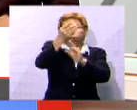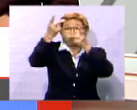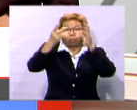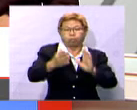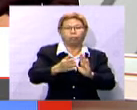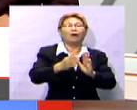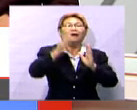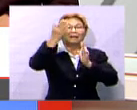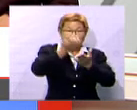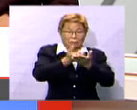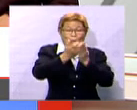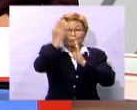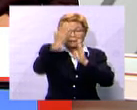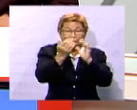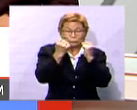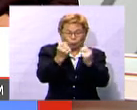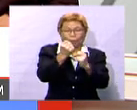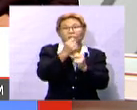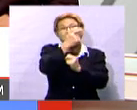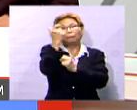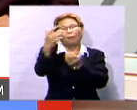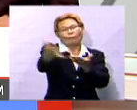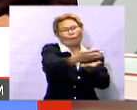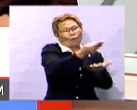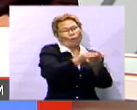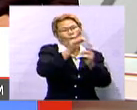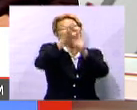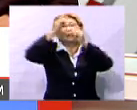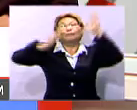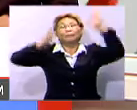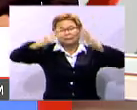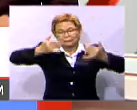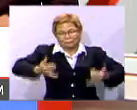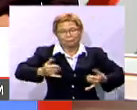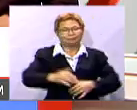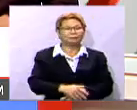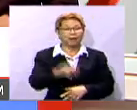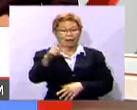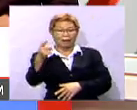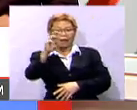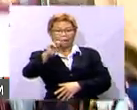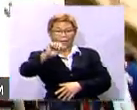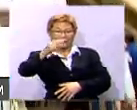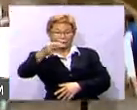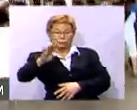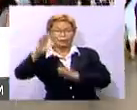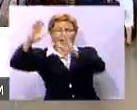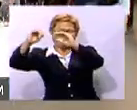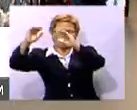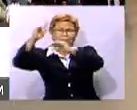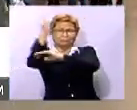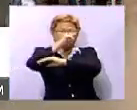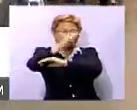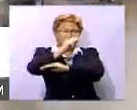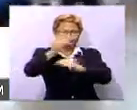ekonomi Malaysia memandangkan ia merupakan antara sumber pendapatan utama negara ketika ini. Selain itu, MAHB turut berharap agar